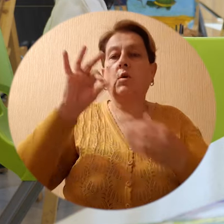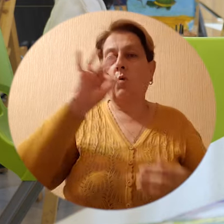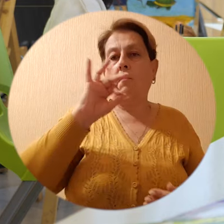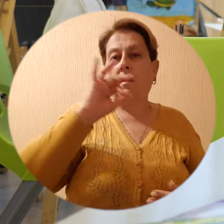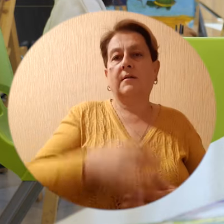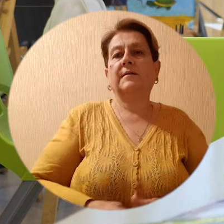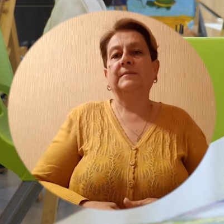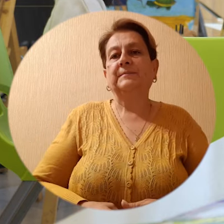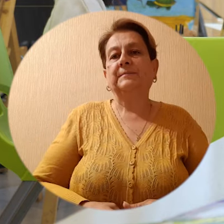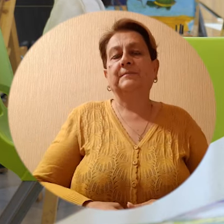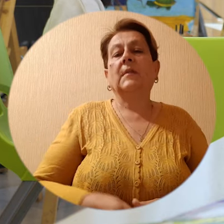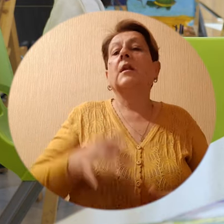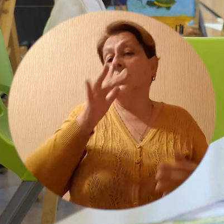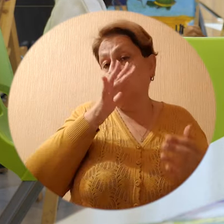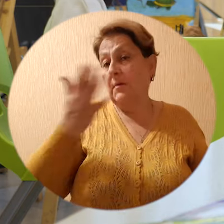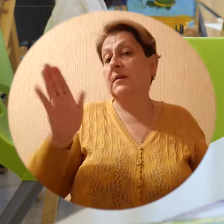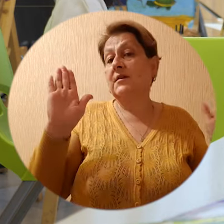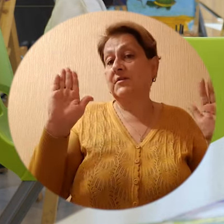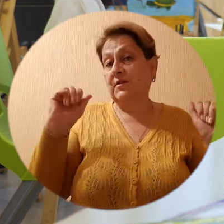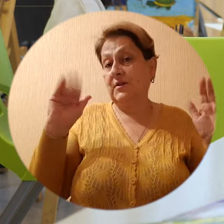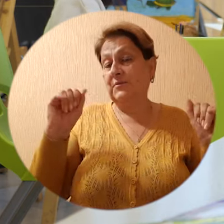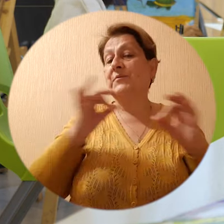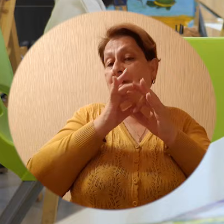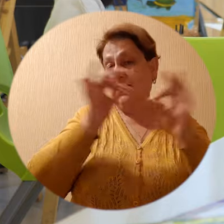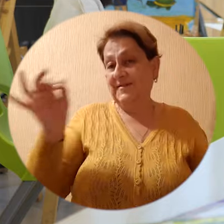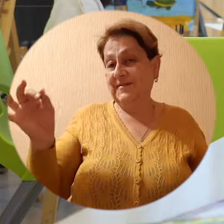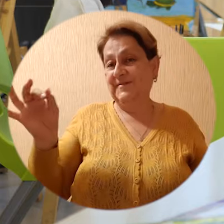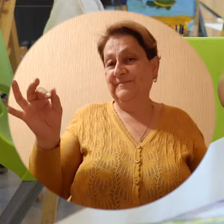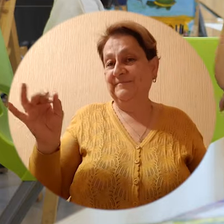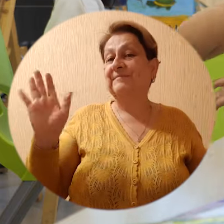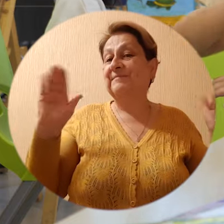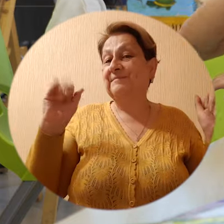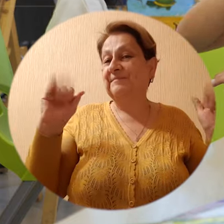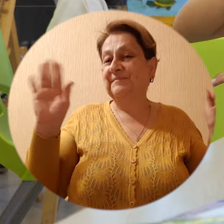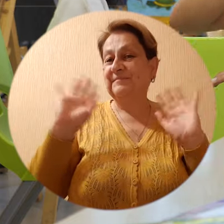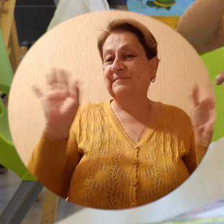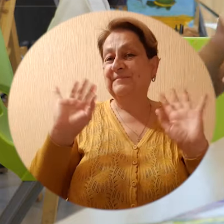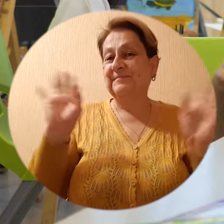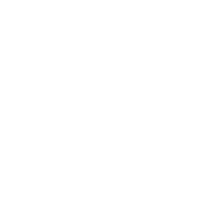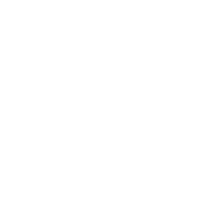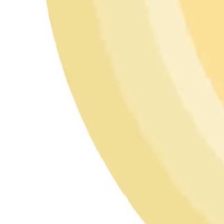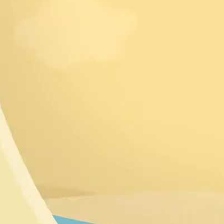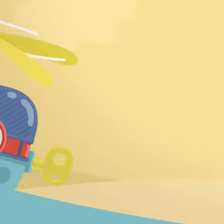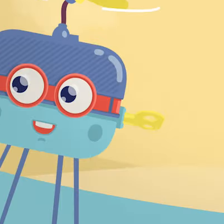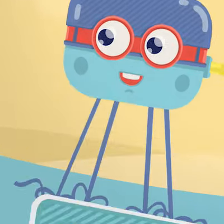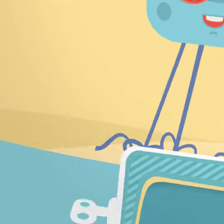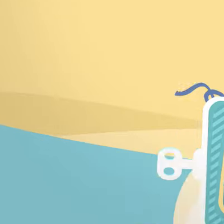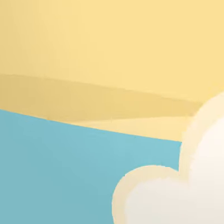համար։ Ժամանակն է ցտեսություն մաղթելու երեխաներին։ Ցտեսություն։